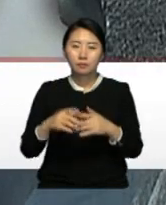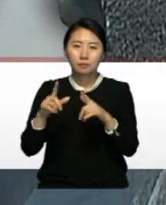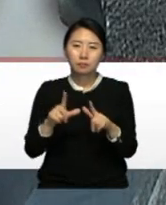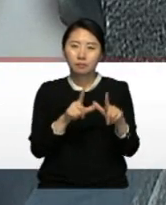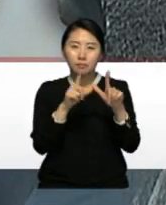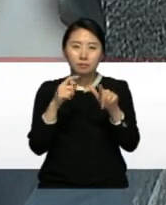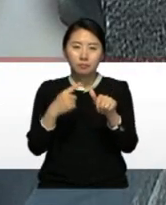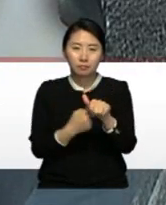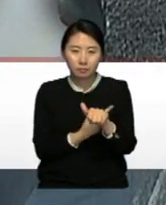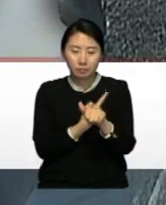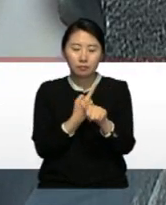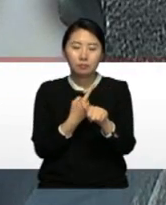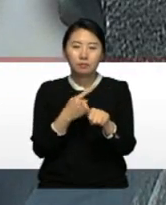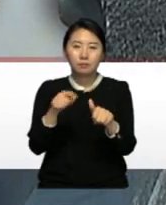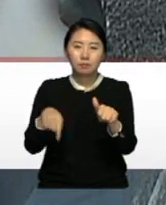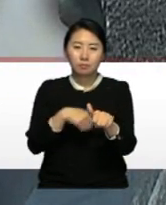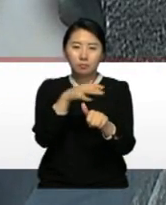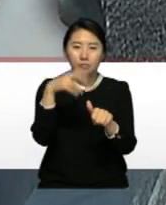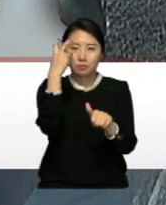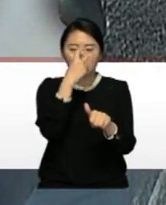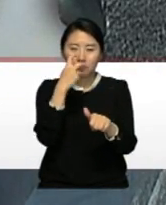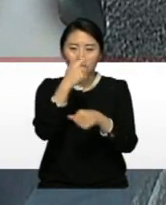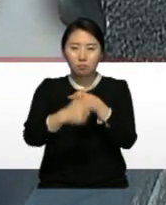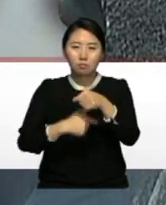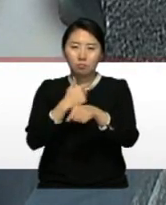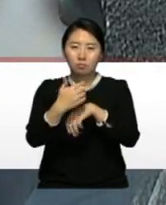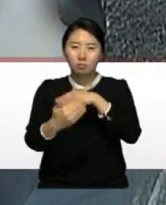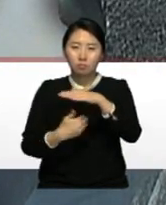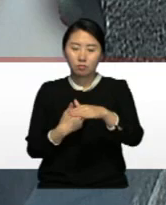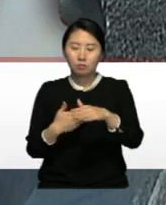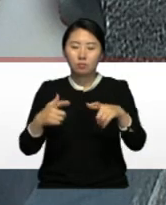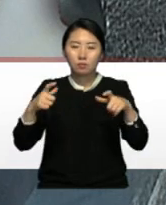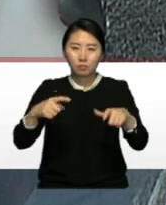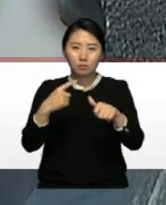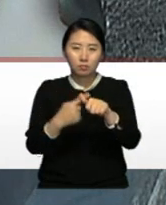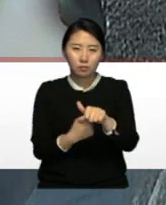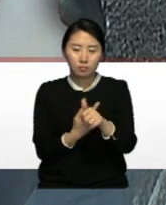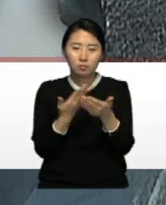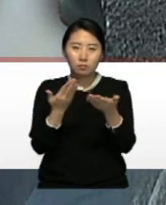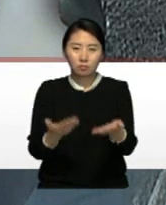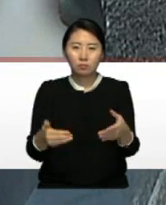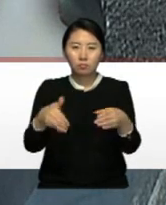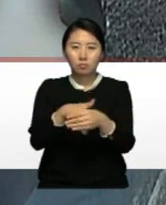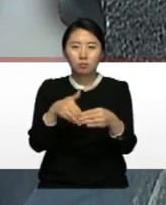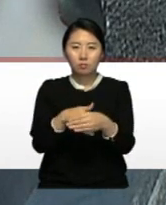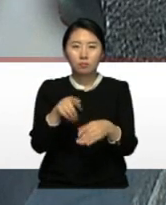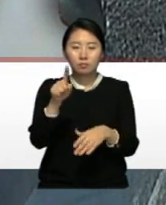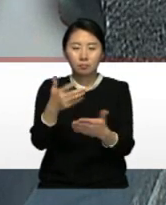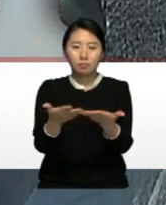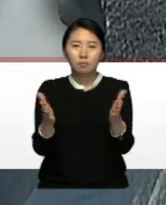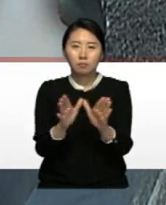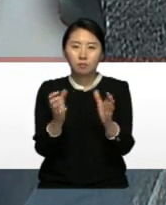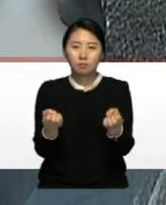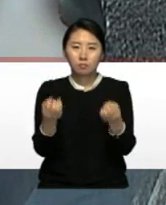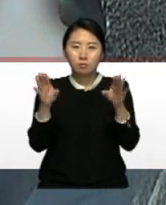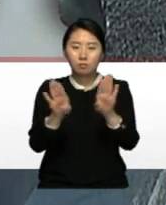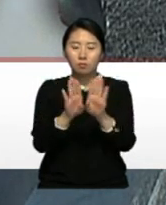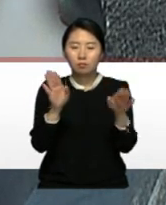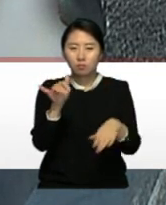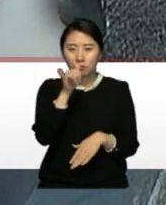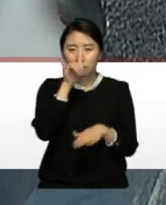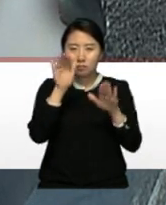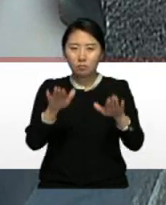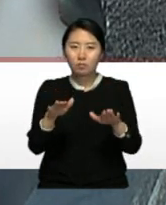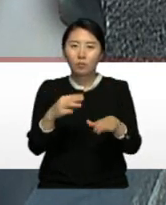산림청 국립자연휴양림관리소는 6년 전부터 지역의 자연휴양림에서 휴문화 한마당 행사를 열고 있습니다.